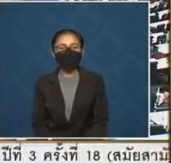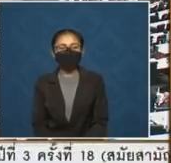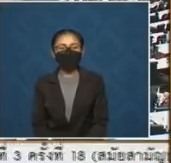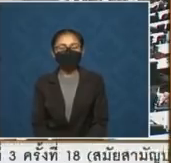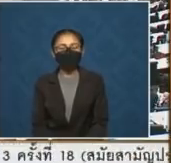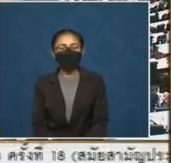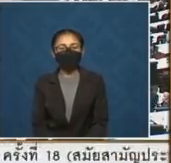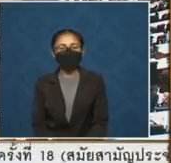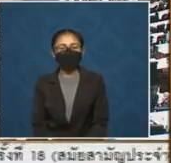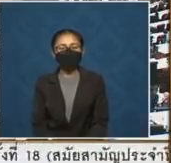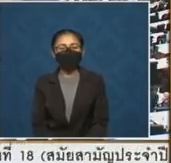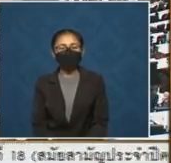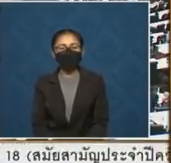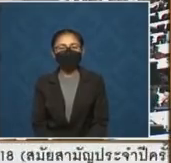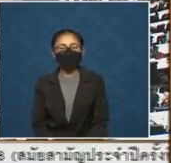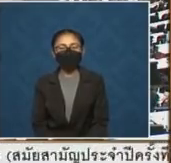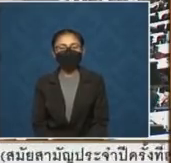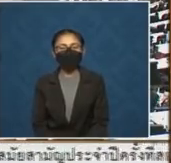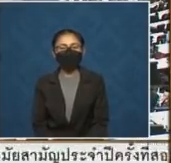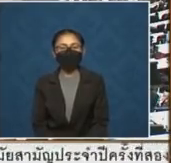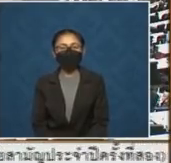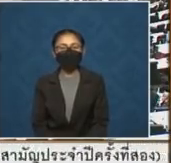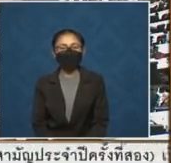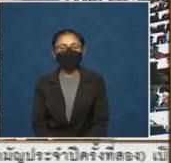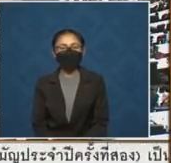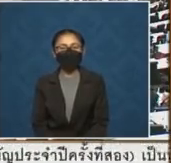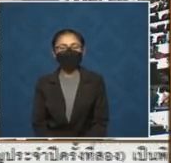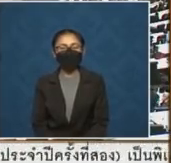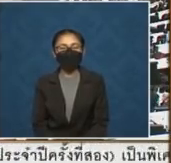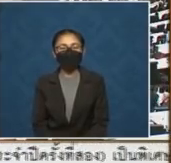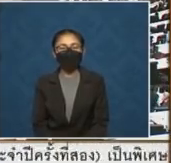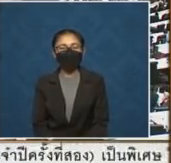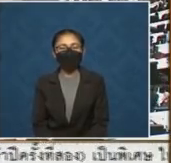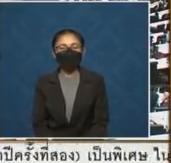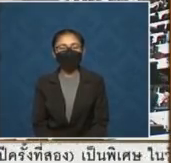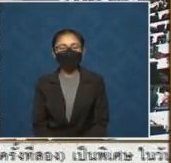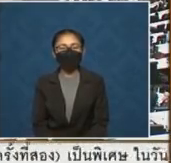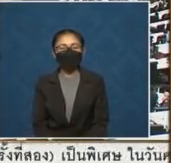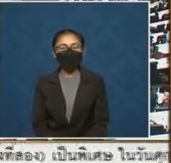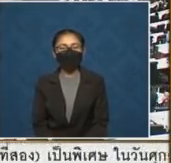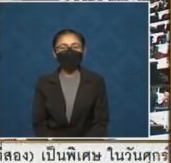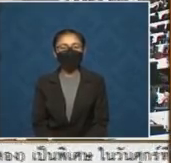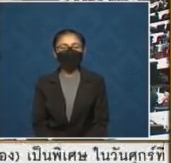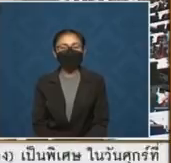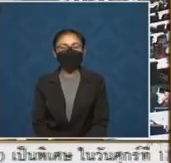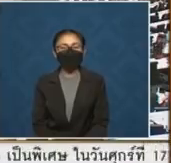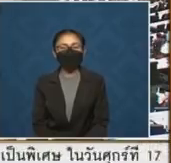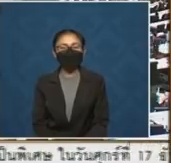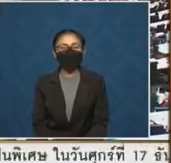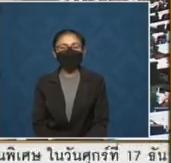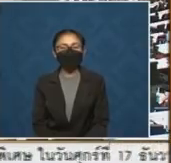กดออดเรียกอีกแล้ว ครับ กดออด คือหลังจากสั่งพักการประชุมไป30นาทีก็เป็น